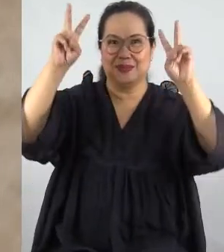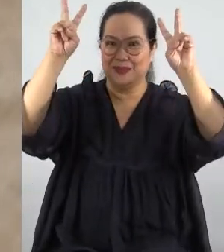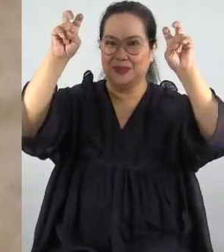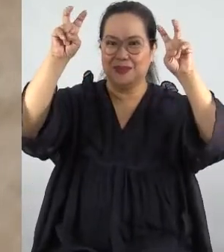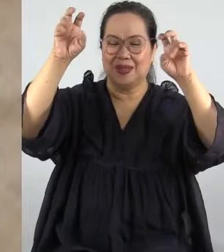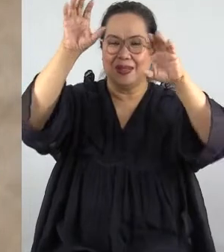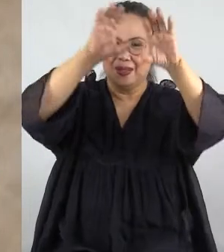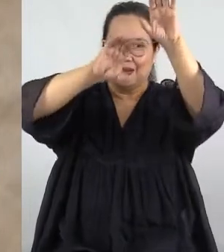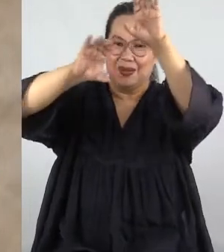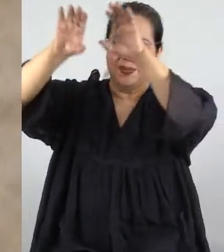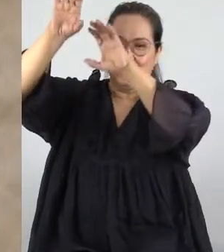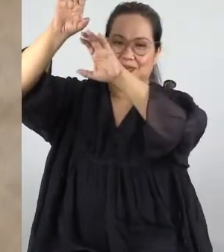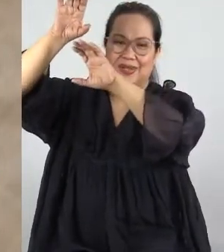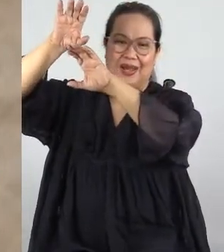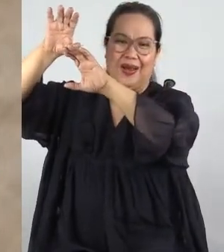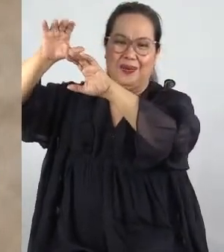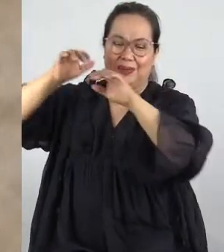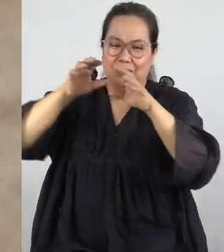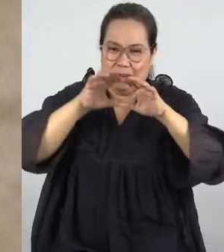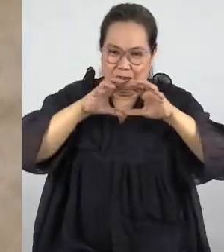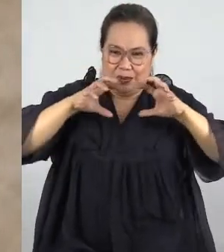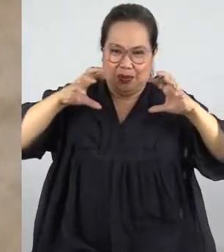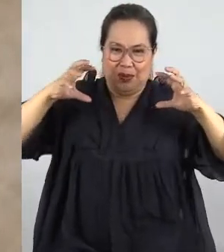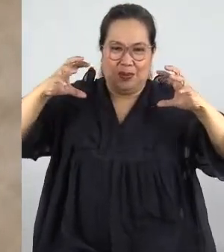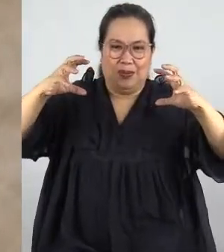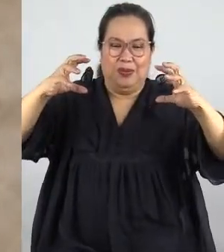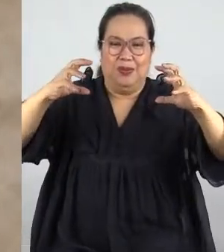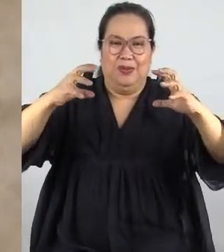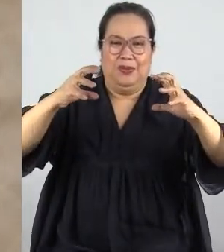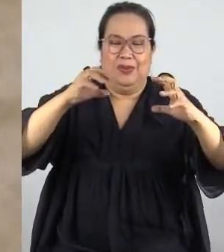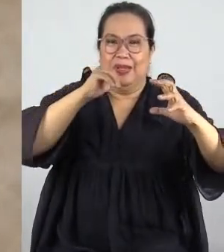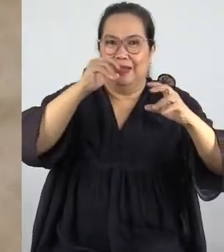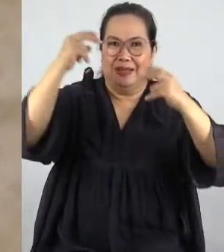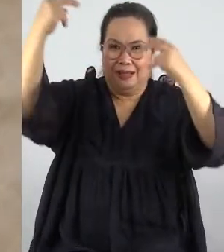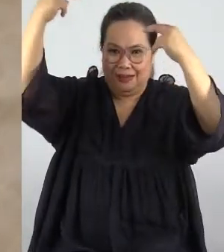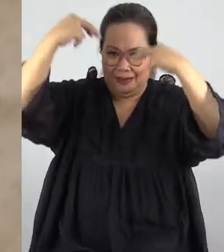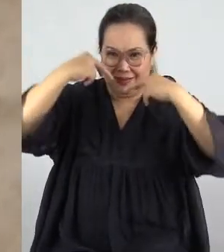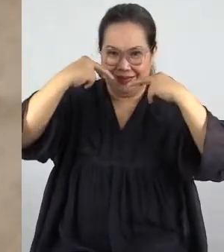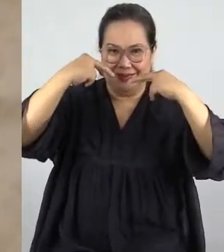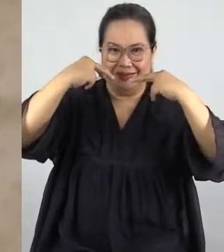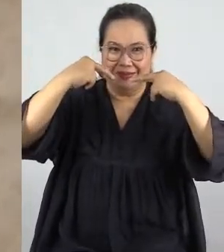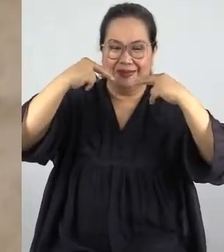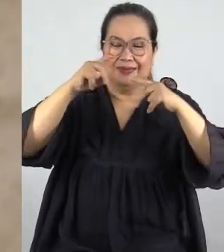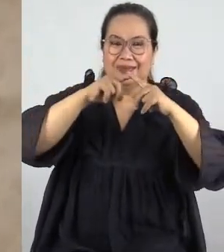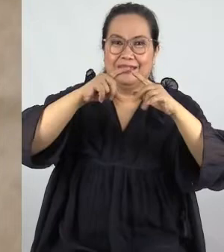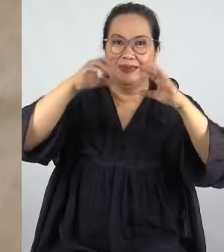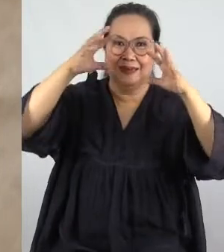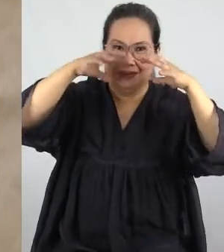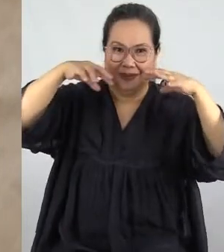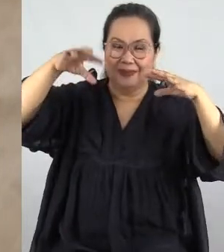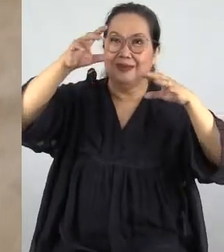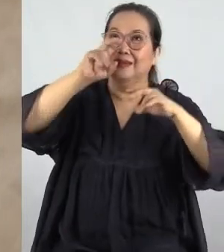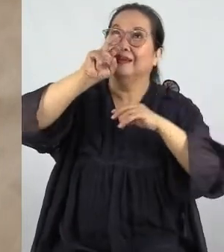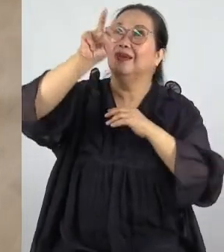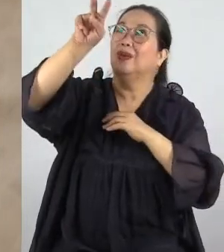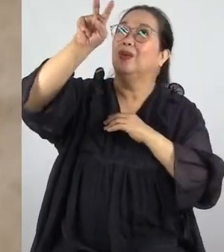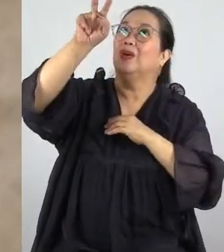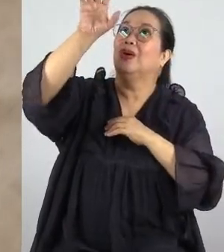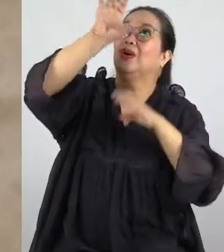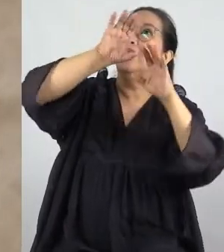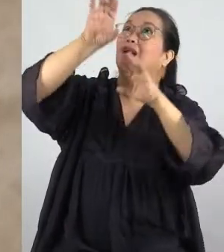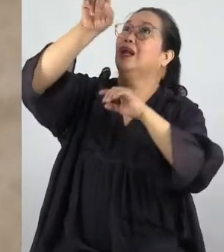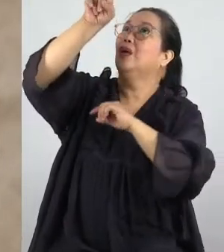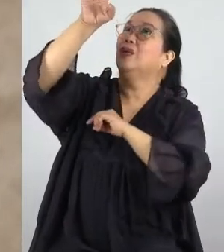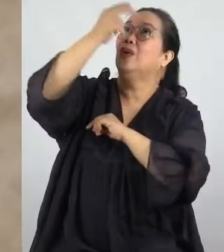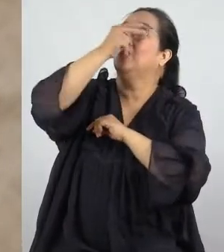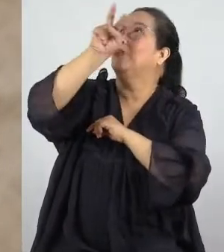clouds, a cloud of witnesses. Ang cloud po hindi tayo pinapanood. Ang cloud pinapanood natin. Di